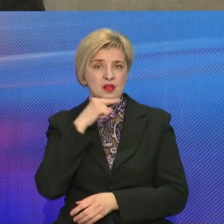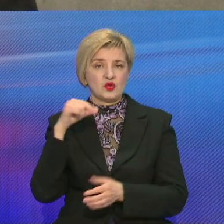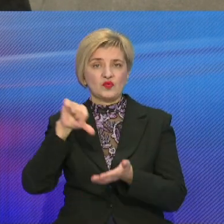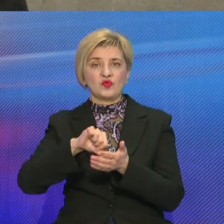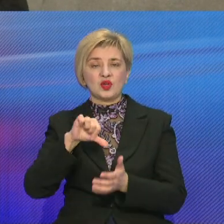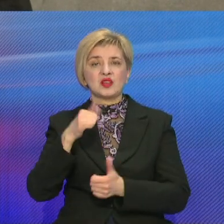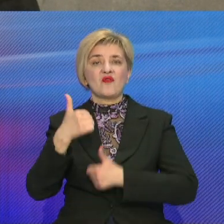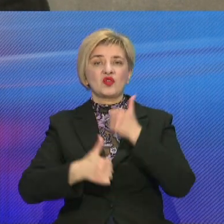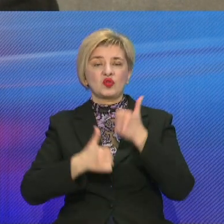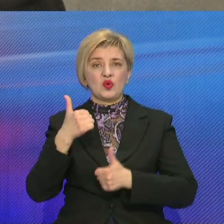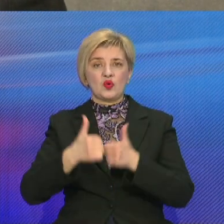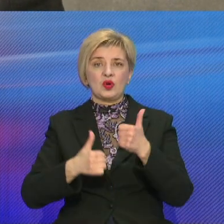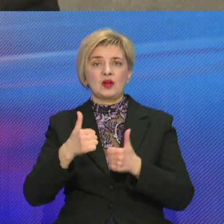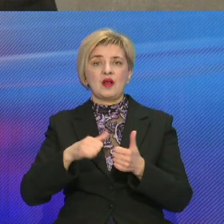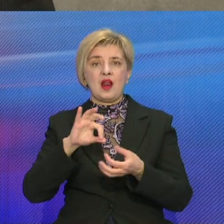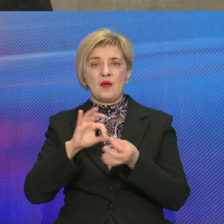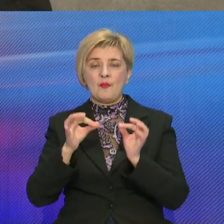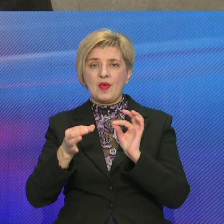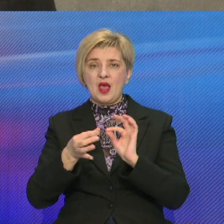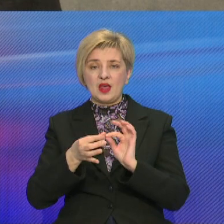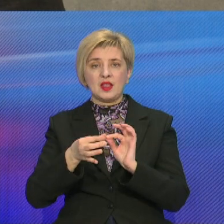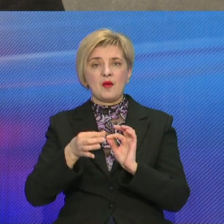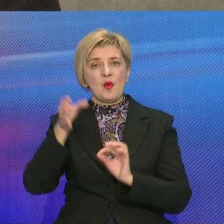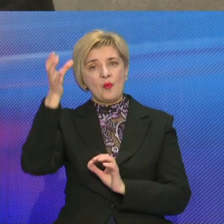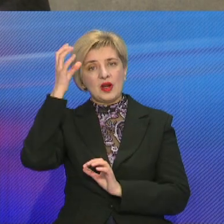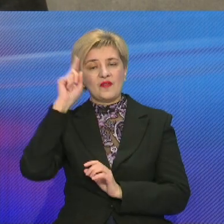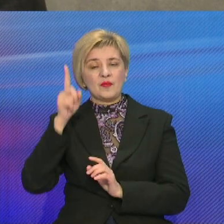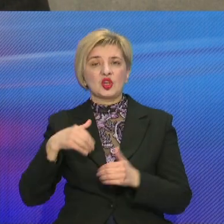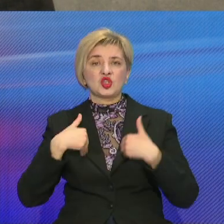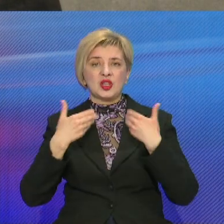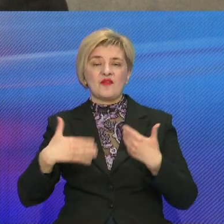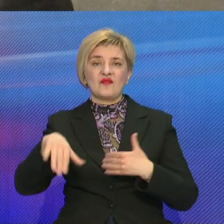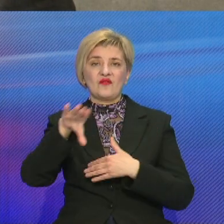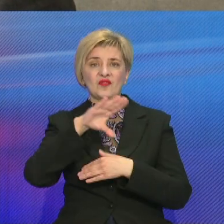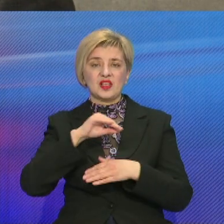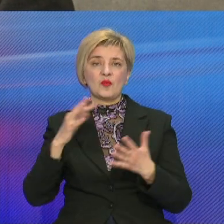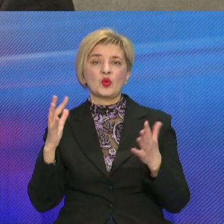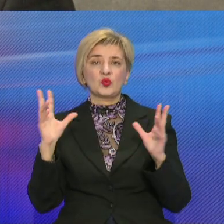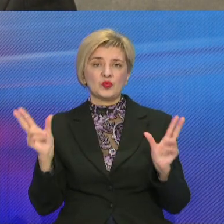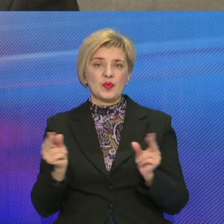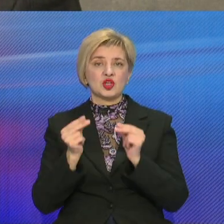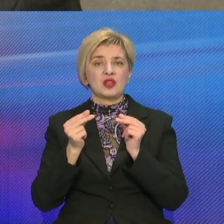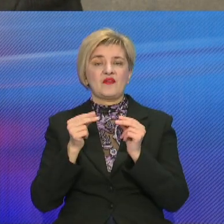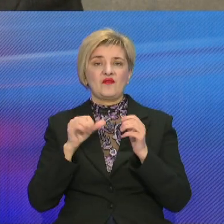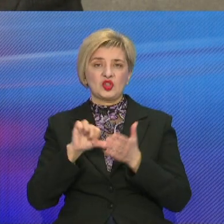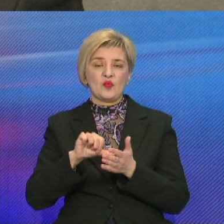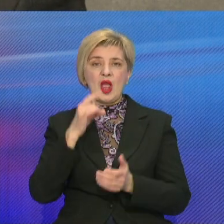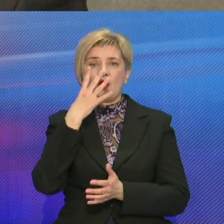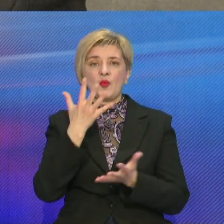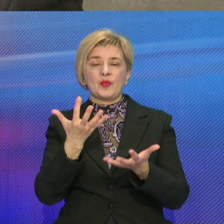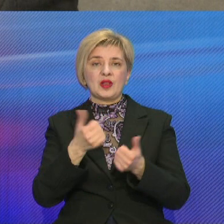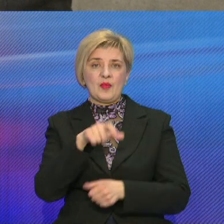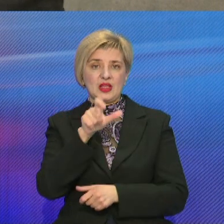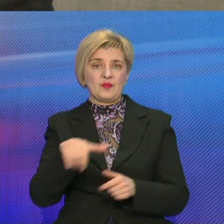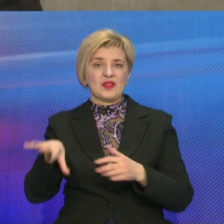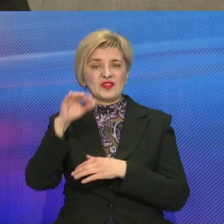по образовательным предметам. Мы желаем всем успешного выступления. Гродненщина принимает ребят со всей страны для